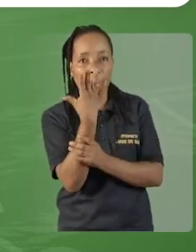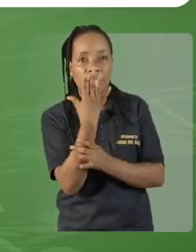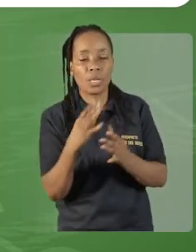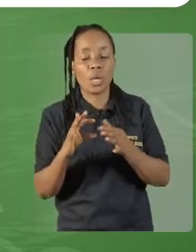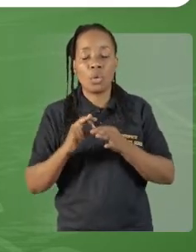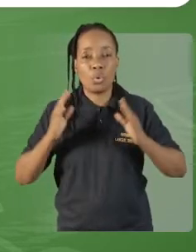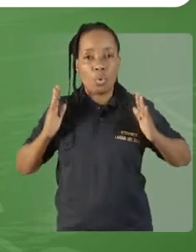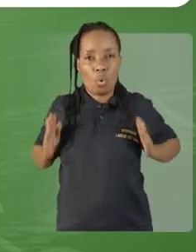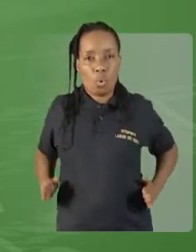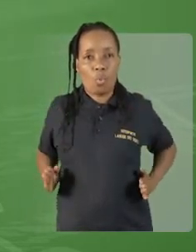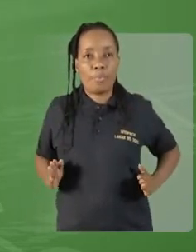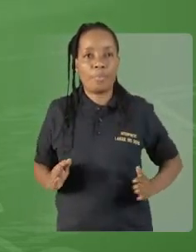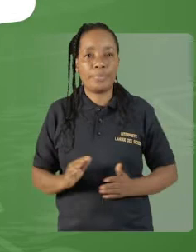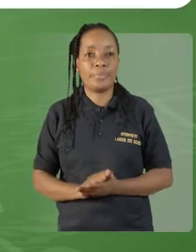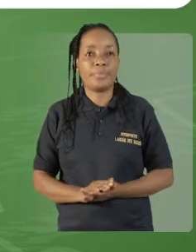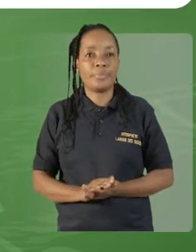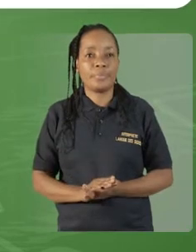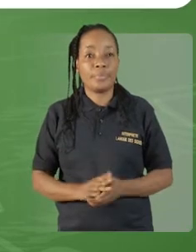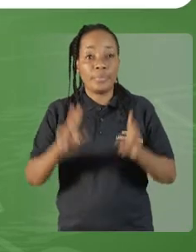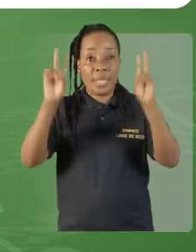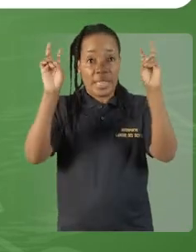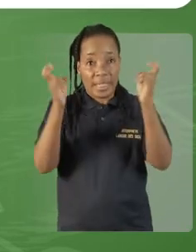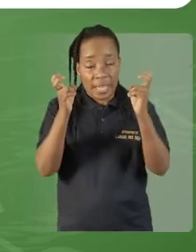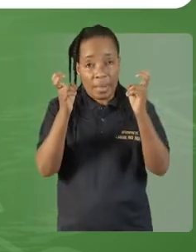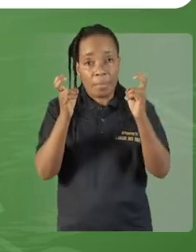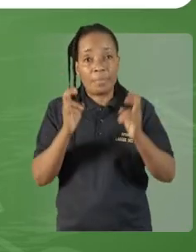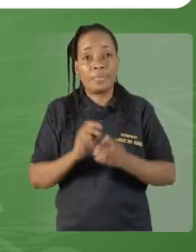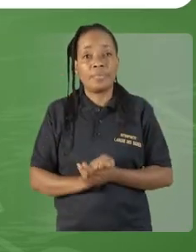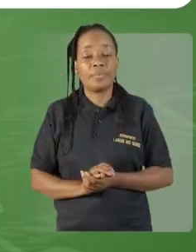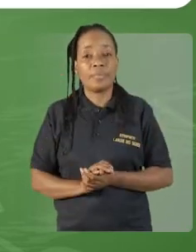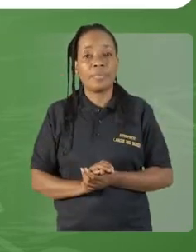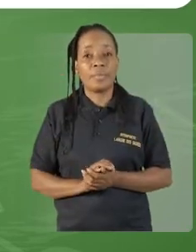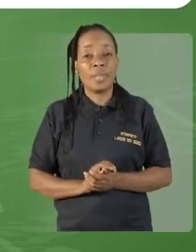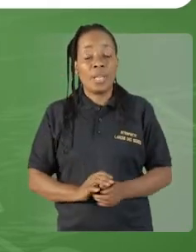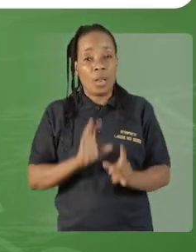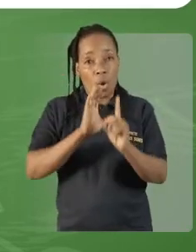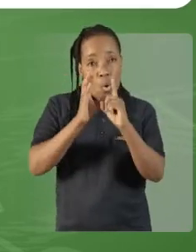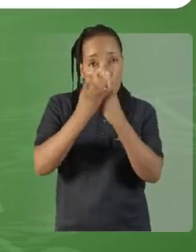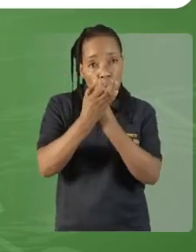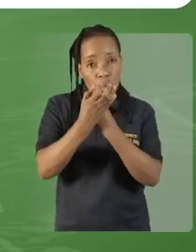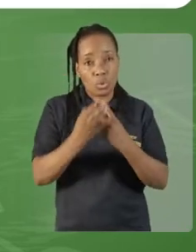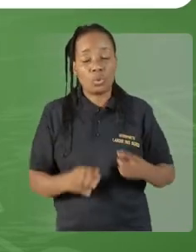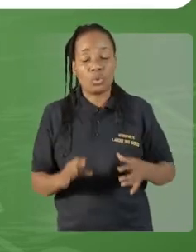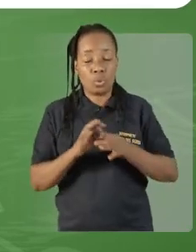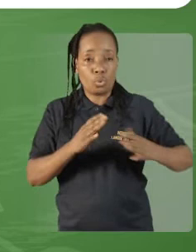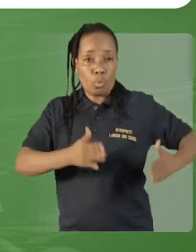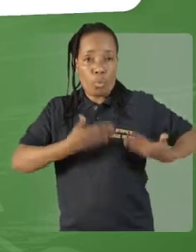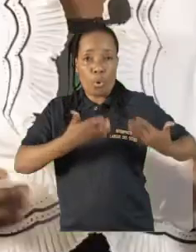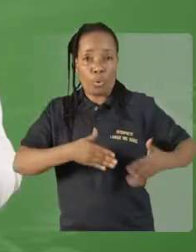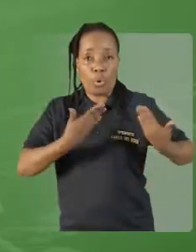de l'homme ». Le thème de cette compétence est « Les conditions du